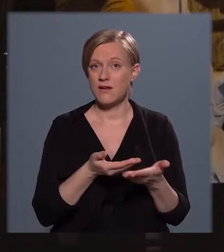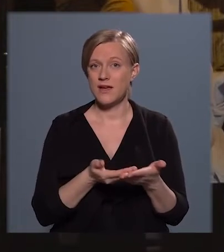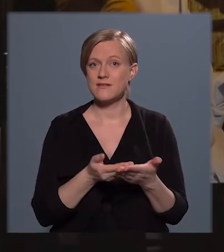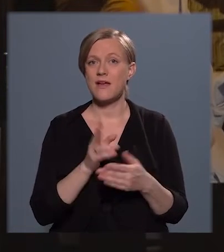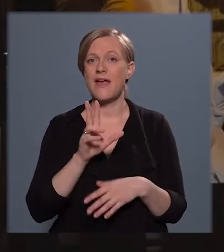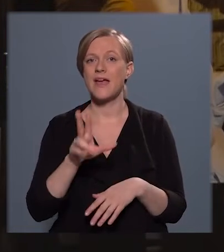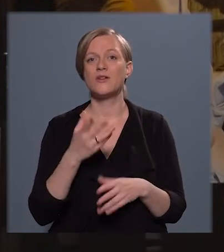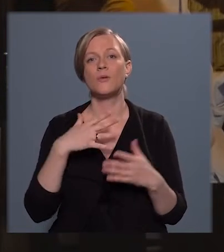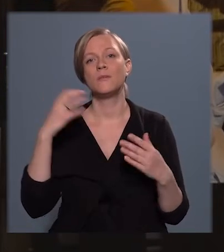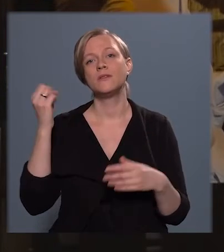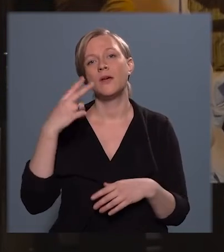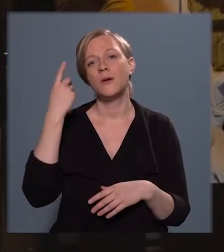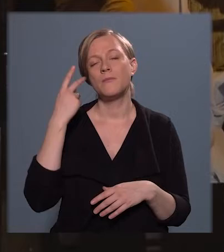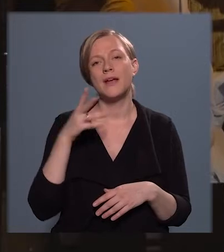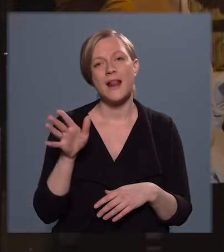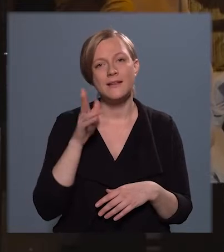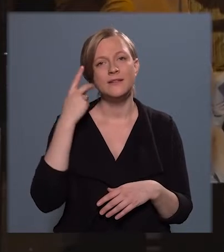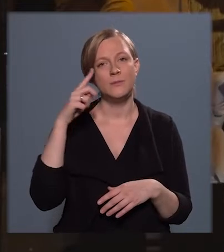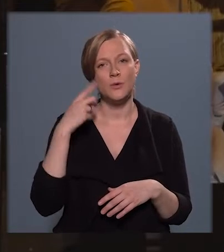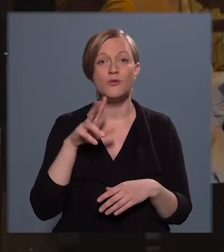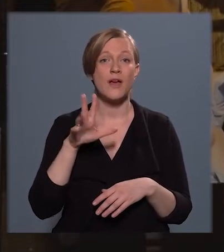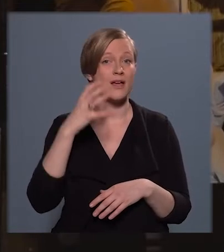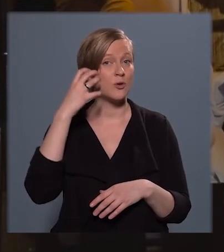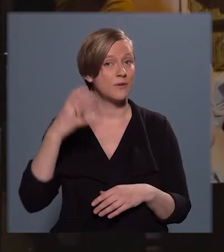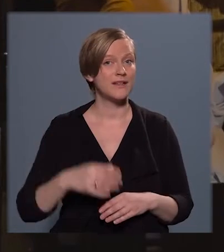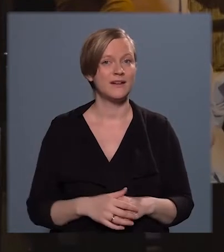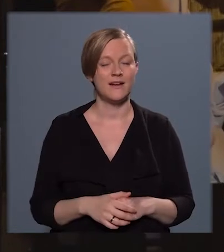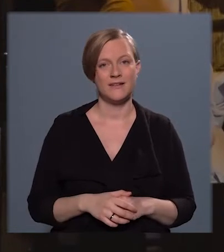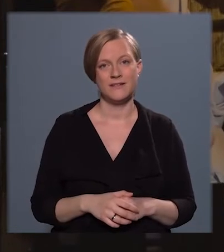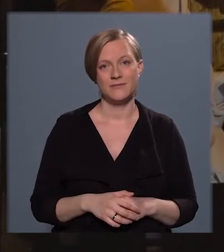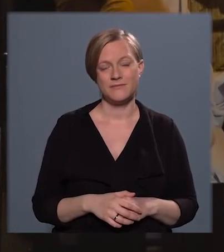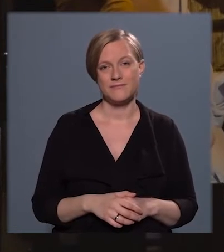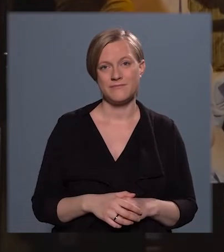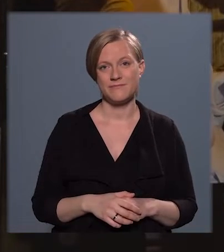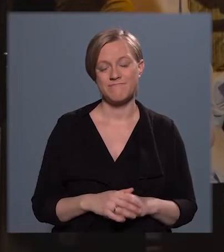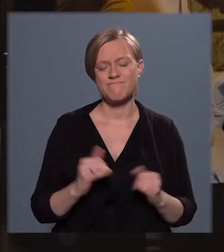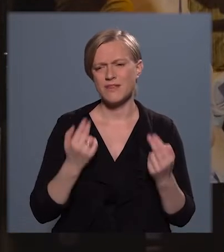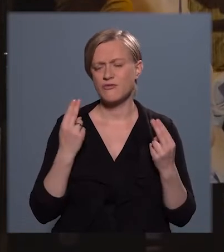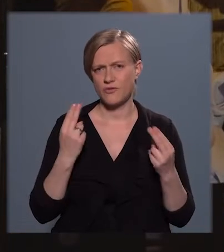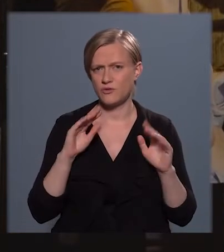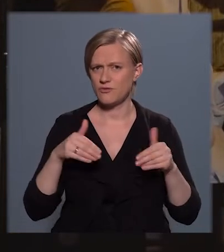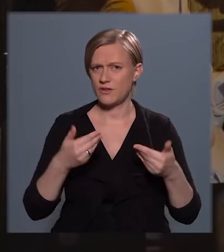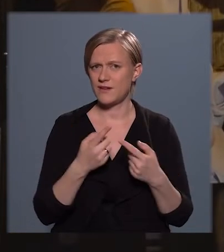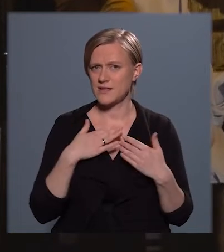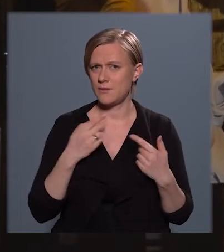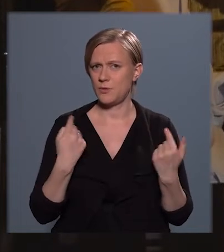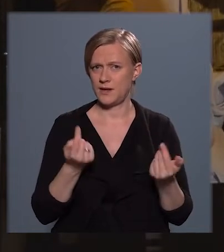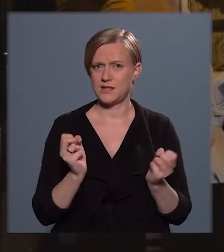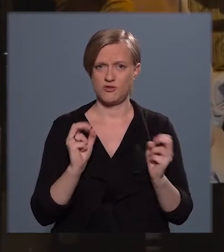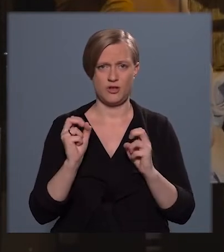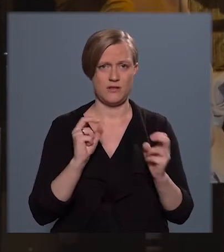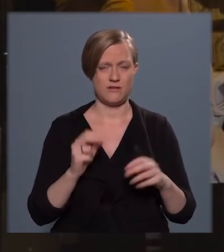három napkeleti bölcs, ez a három király, és fontossá vált számomra ez a